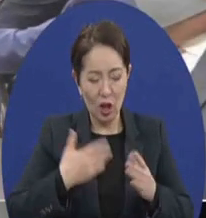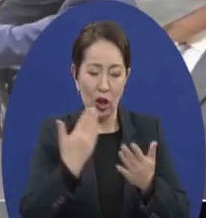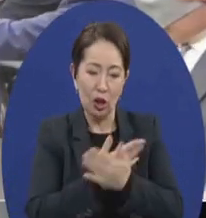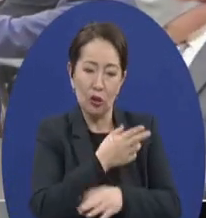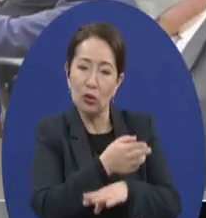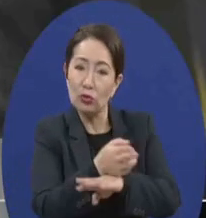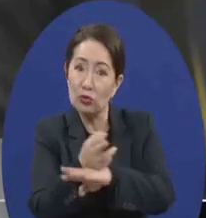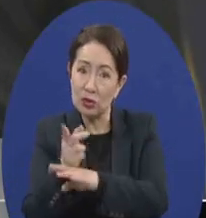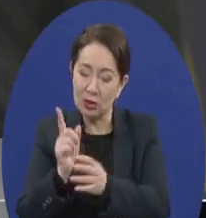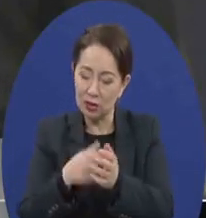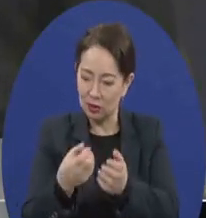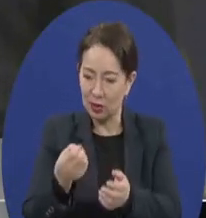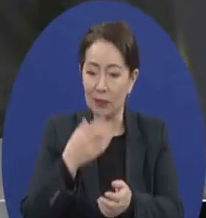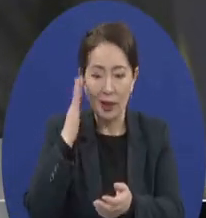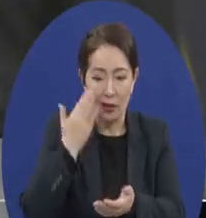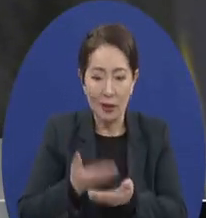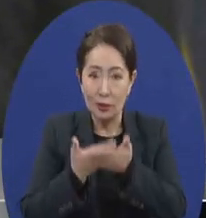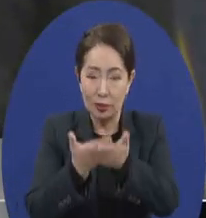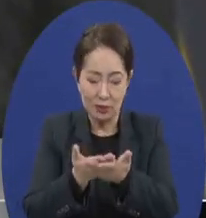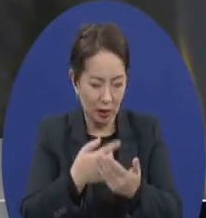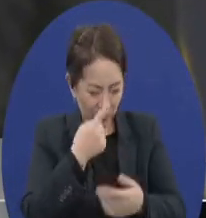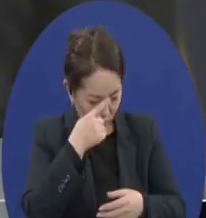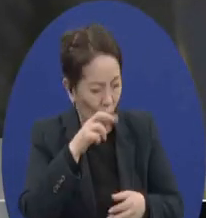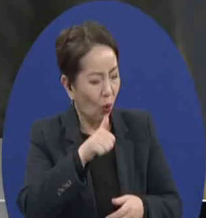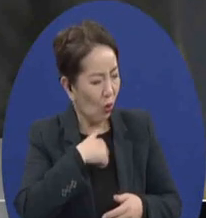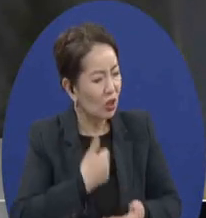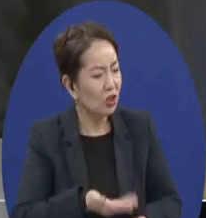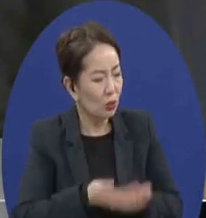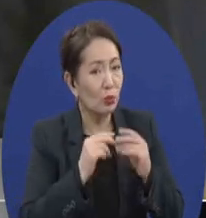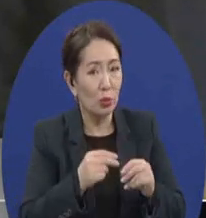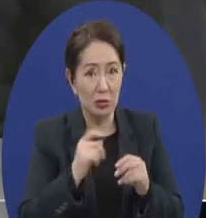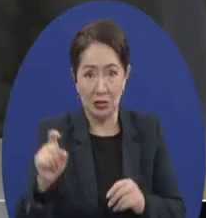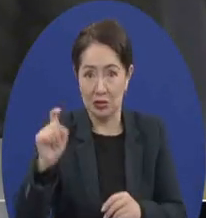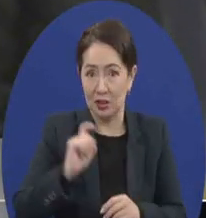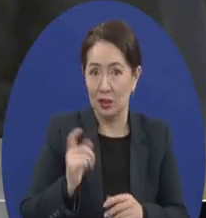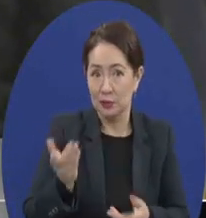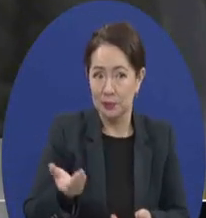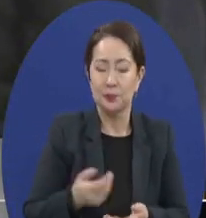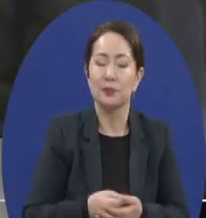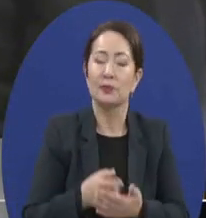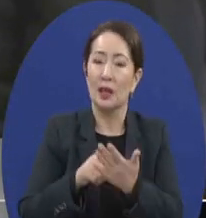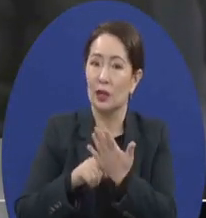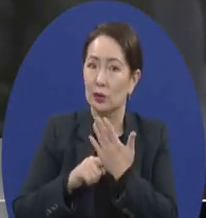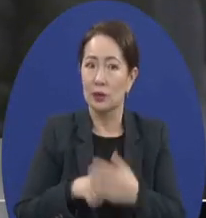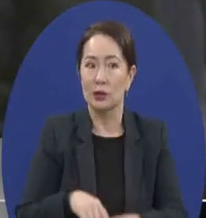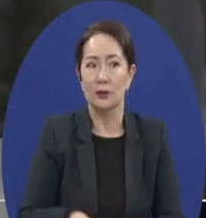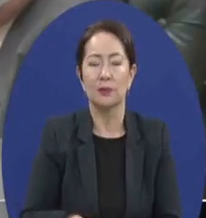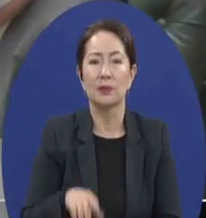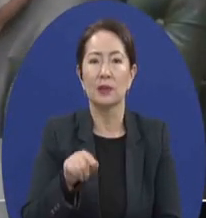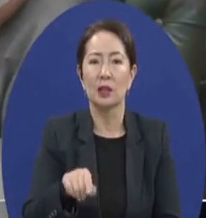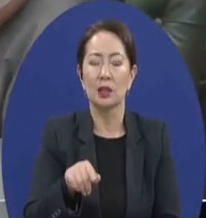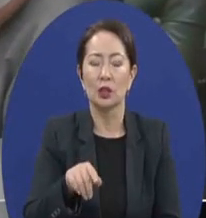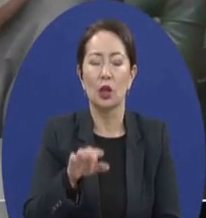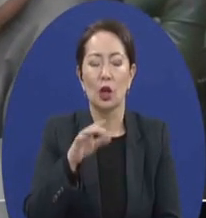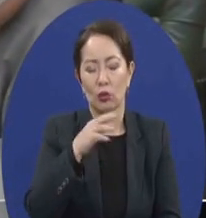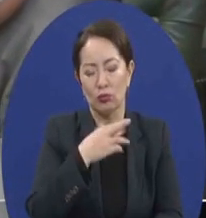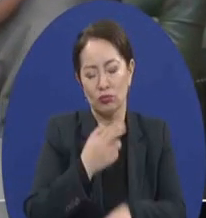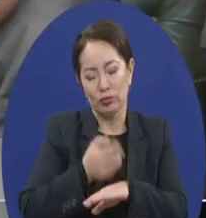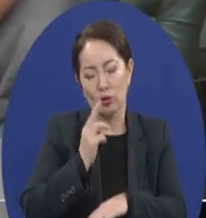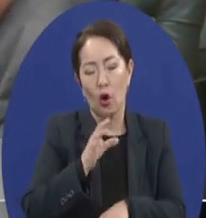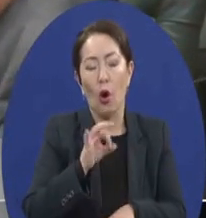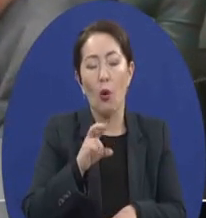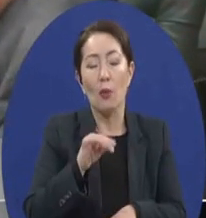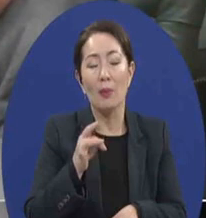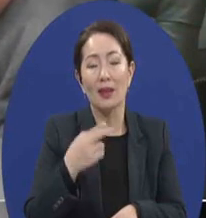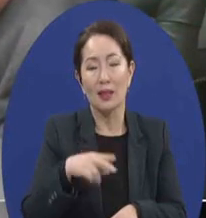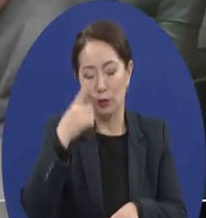санал дэвшүүлэхэд саналыг дэмжихэн энэтхэгийн тал илэрхийлсэн байна. Ноён Об Бирла за Монгол